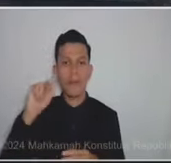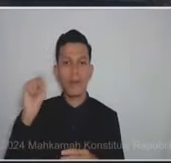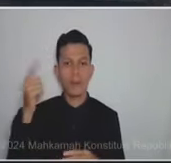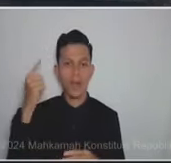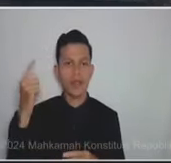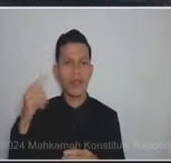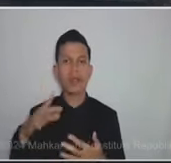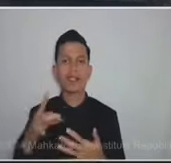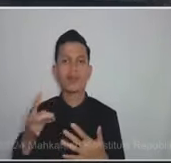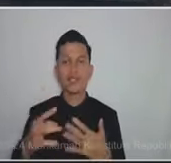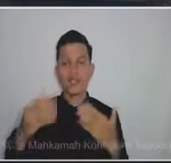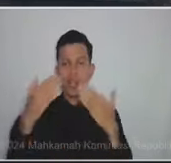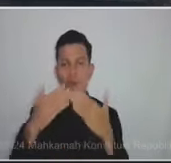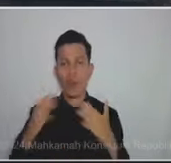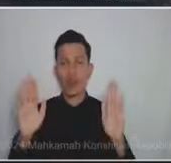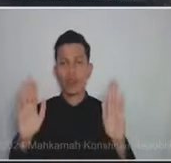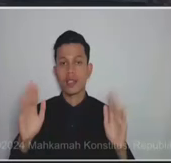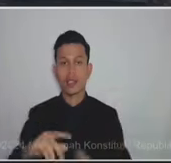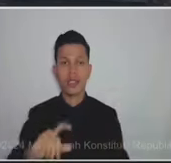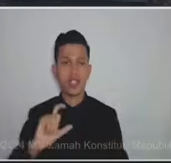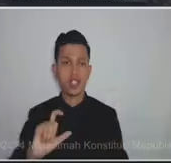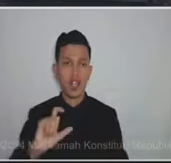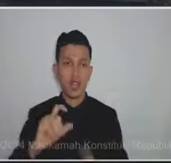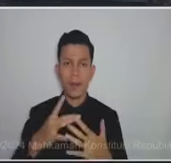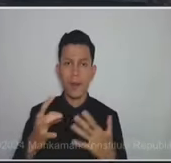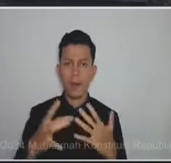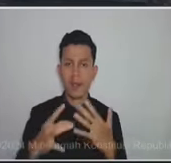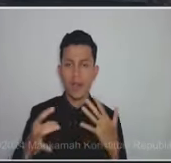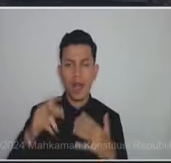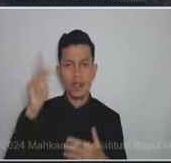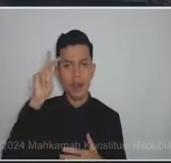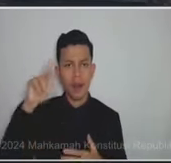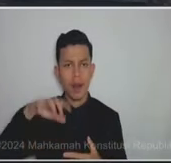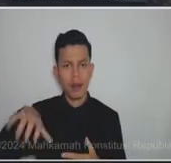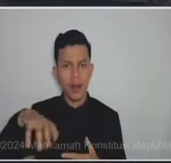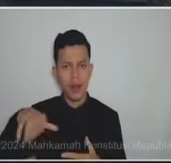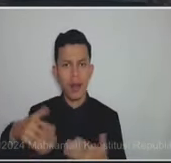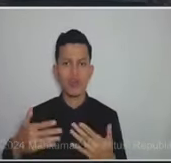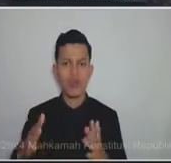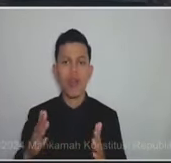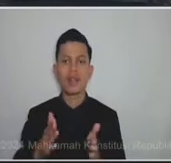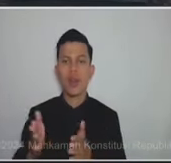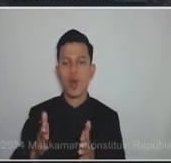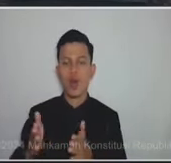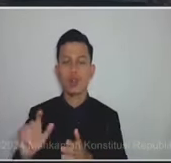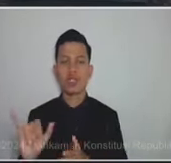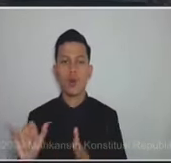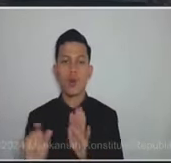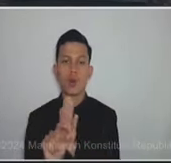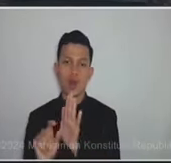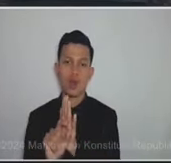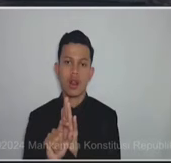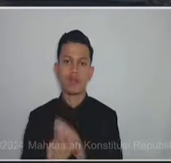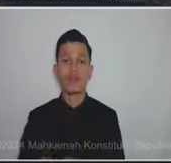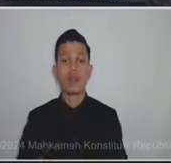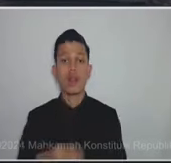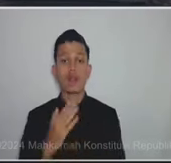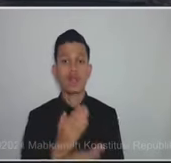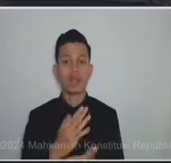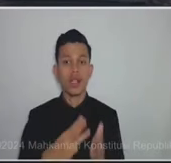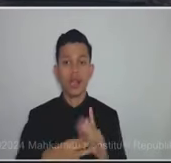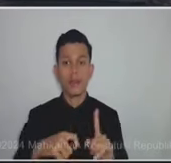demokratis ketentuan mengenai tata cara pemilihan kepala daerah dan wakil kepala daerah tersebut selanjutnya diatur oleh undang-undang Mahkamah dalam putusan Mahkamah konsi